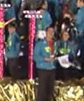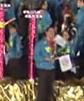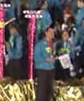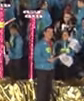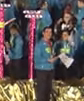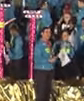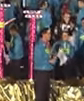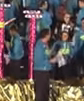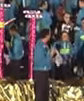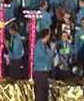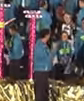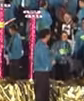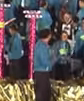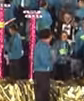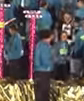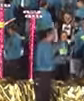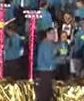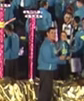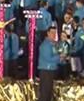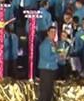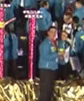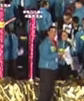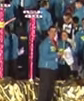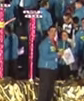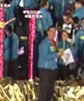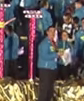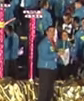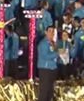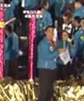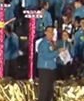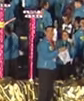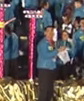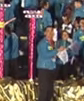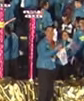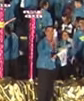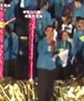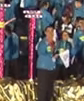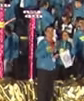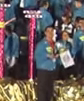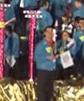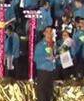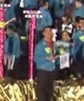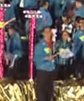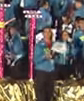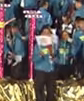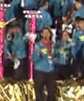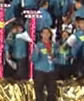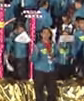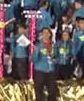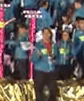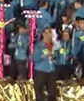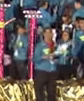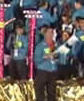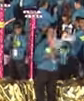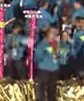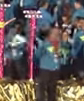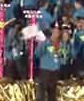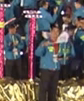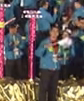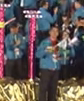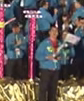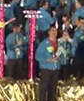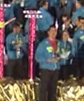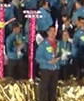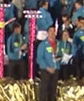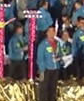like to wish you all the very best in doing your best and breaking the records. 谢谢大家。 Success to the sports